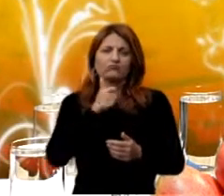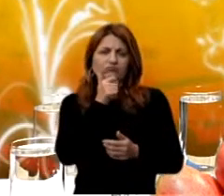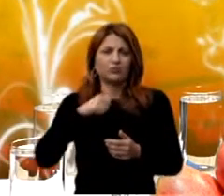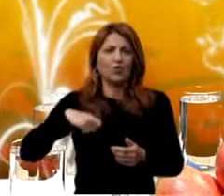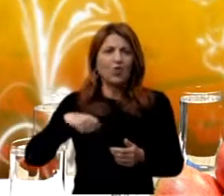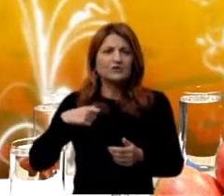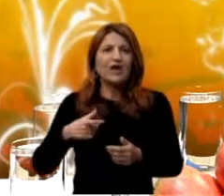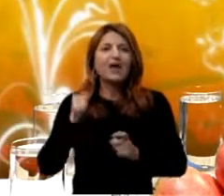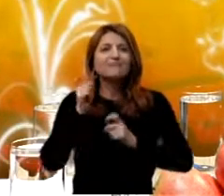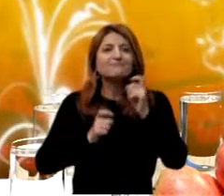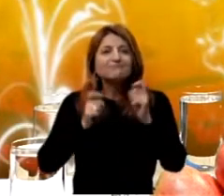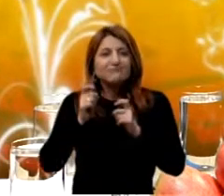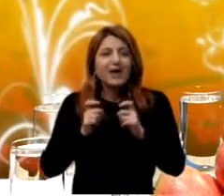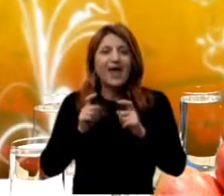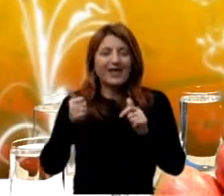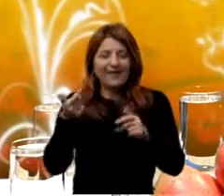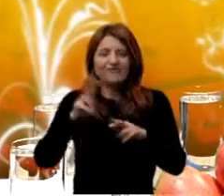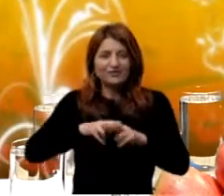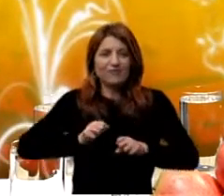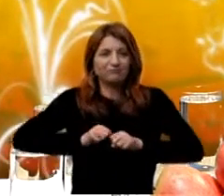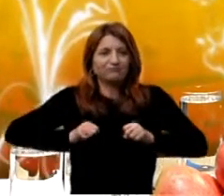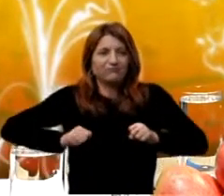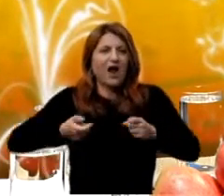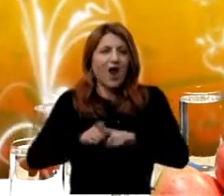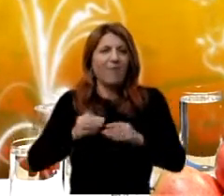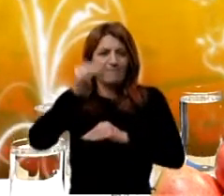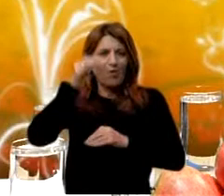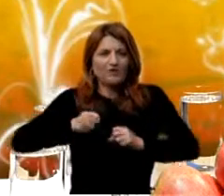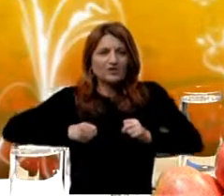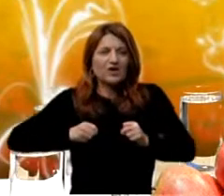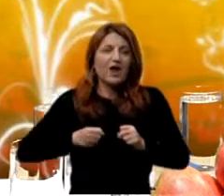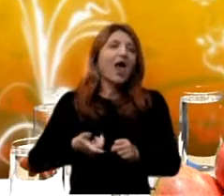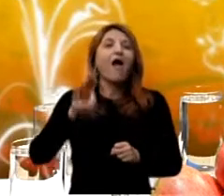tjelesna masa najčešće povećana, a otprilike